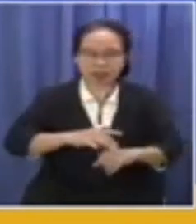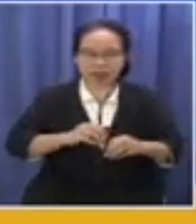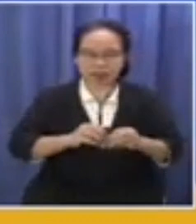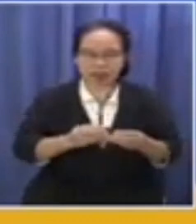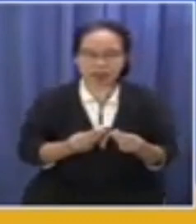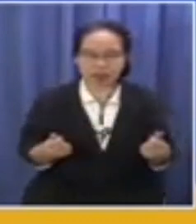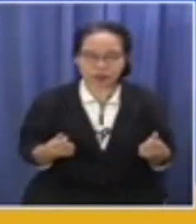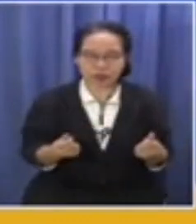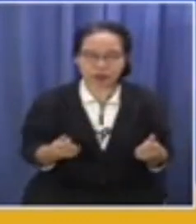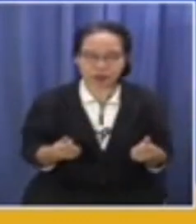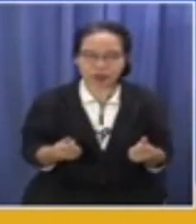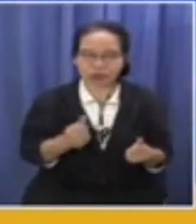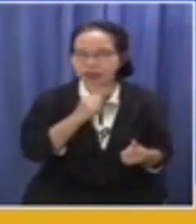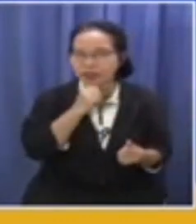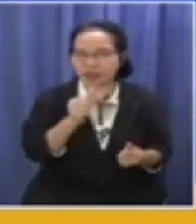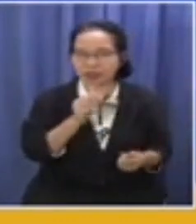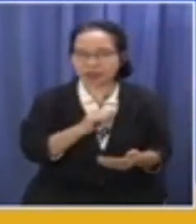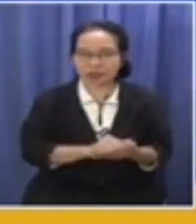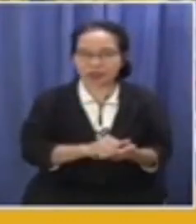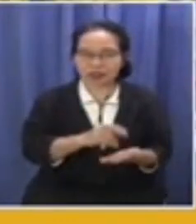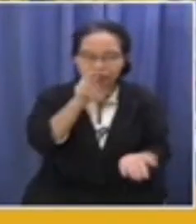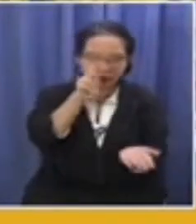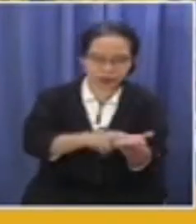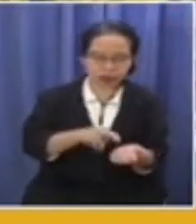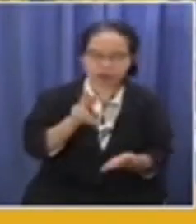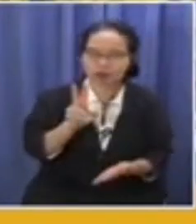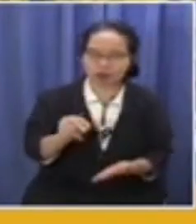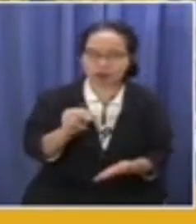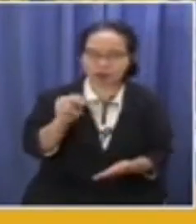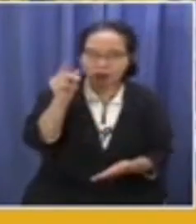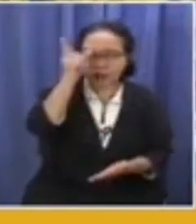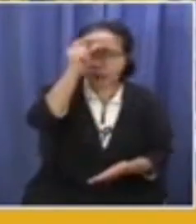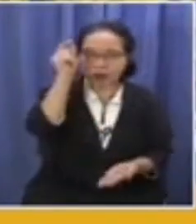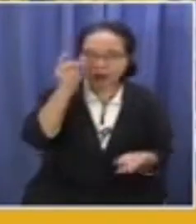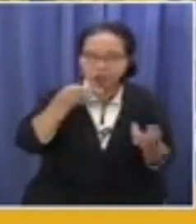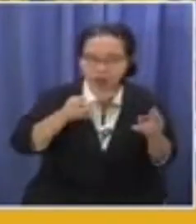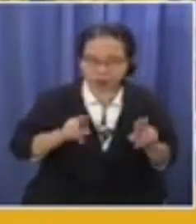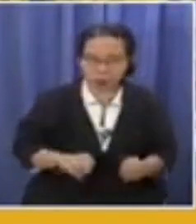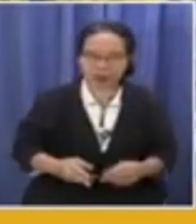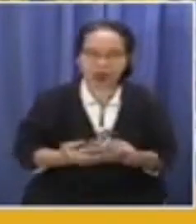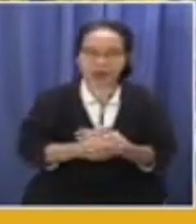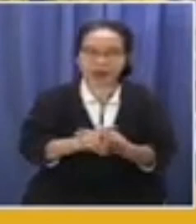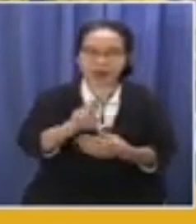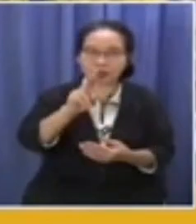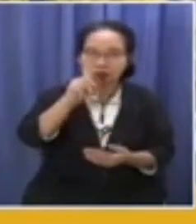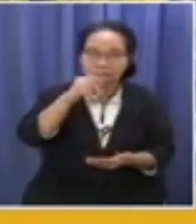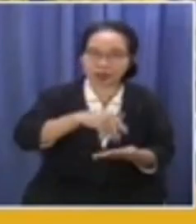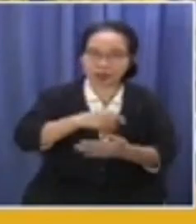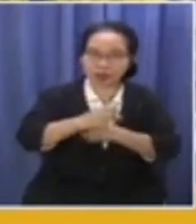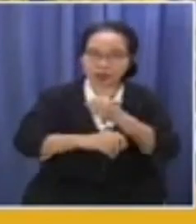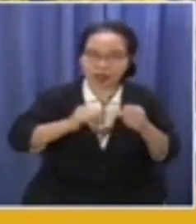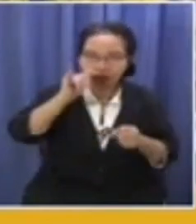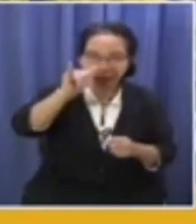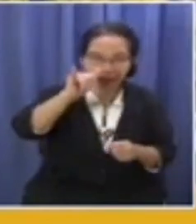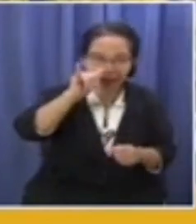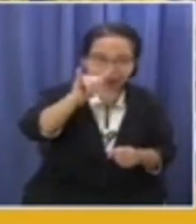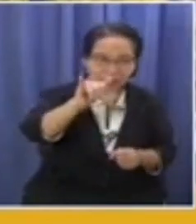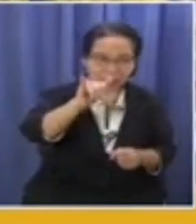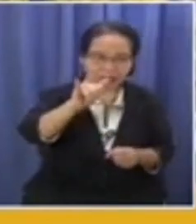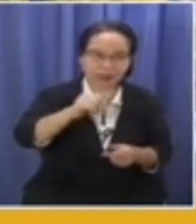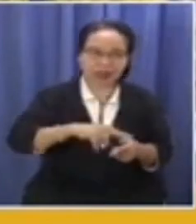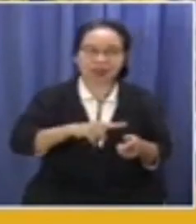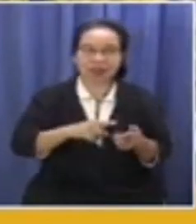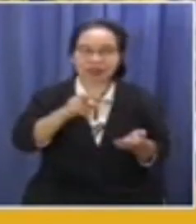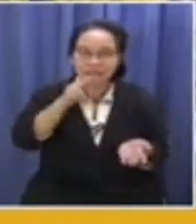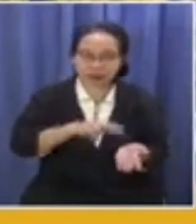mawawala Hindi po yan yung rapture kasi magaganap yan after 1,000 years pa eh Eh